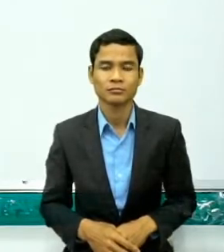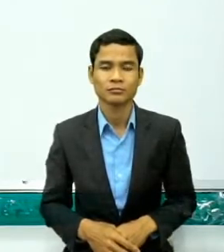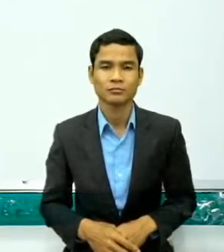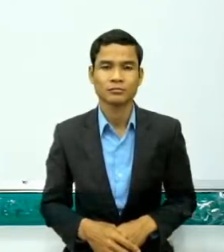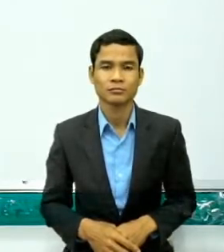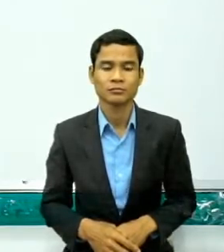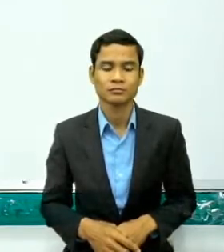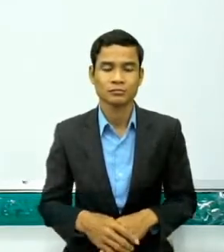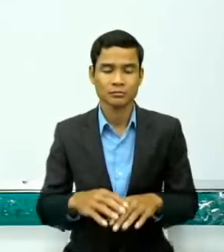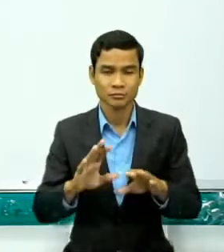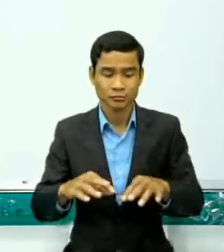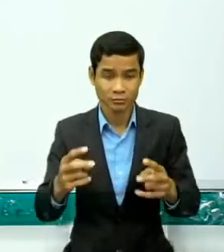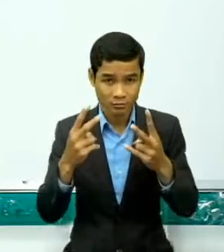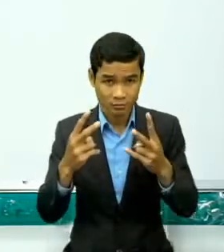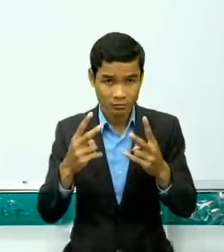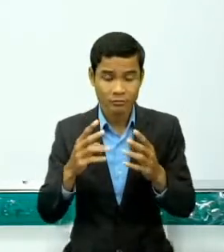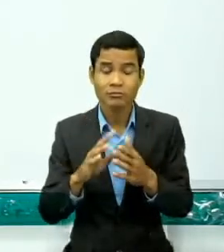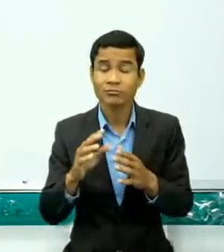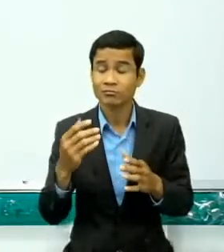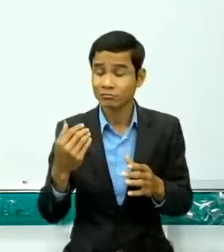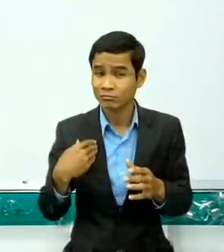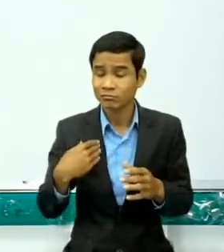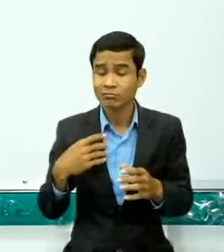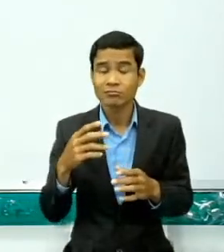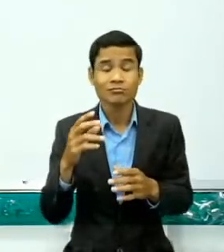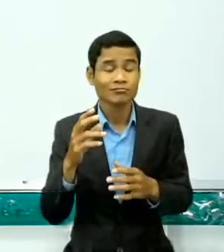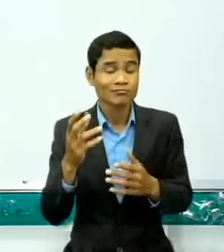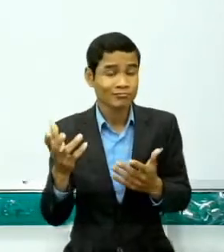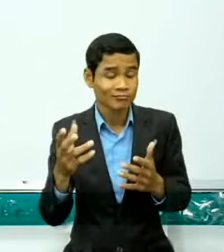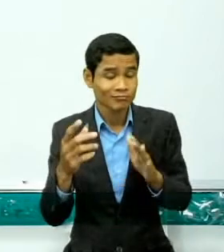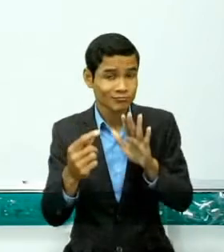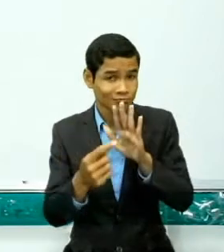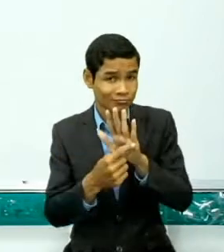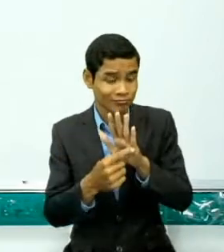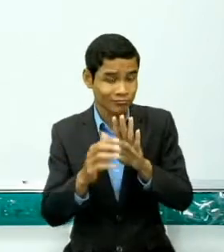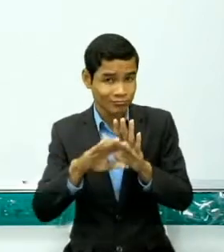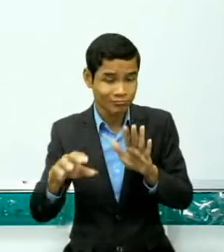ចាកូនមើលរូបរាងសូអឺរបស់យើង